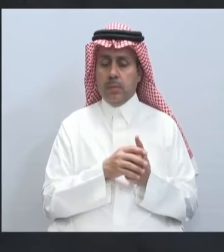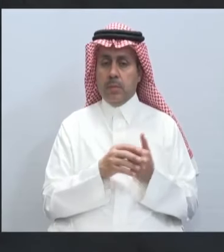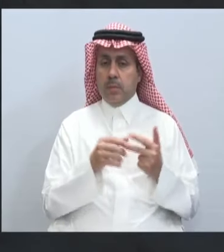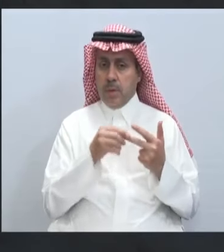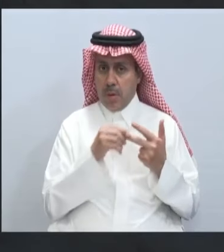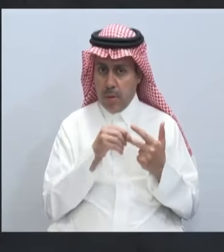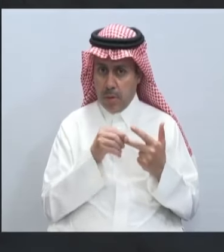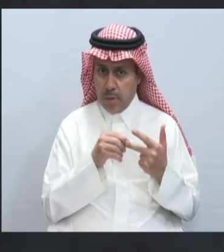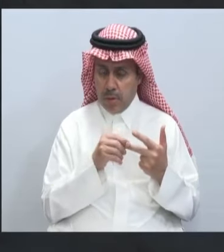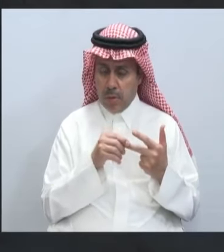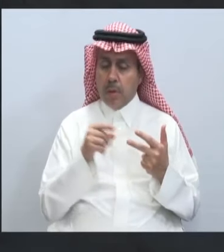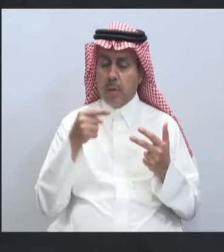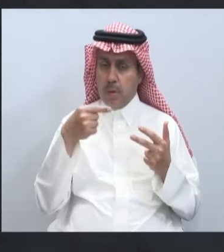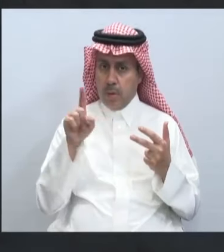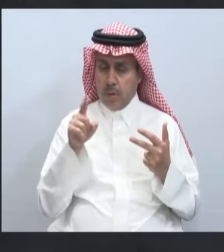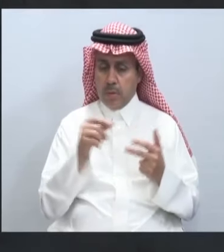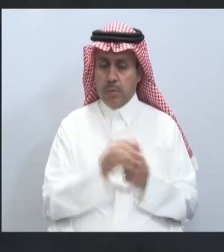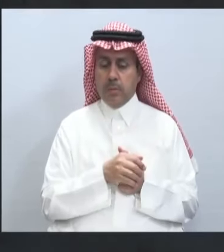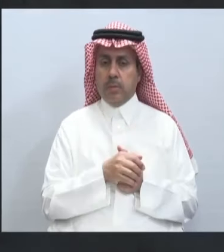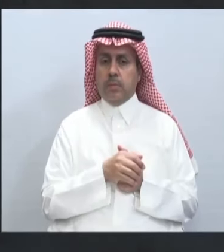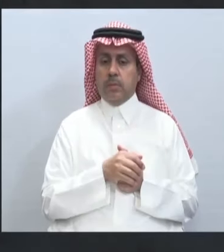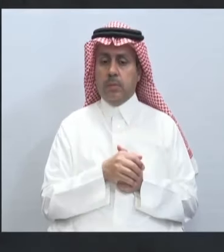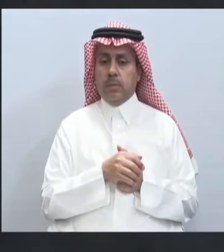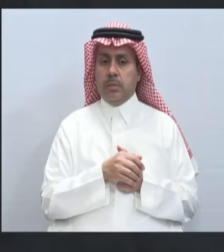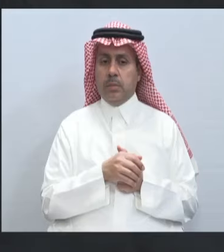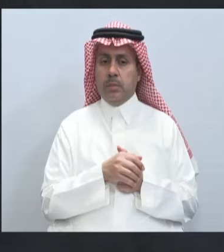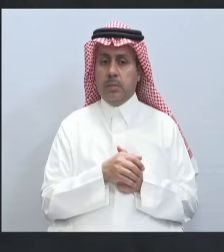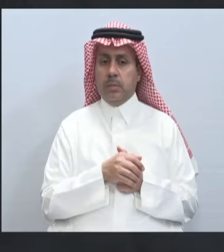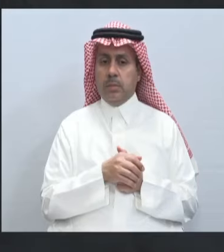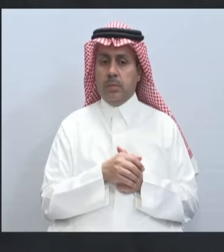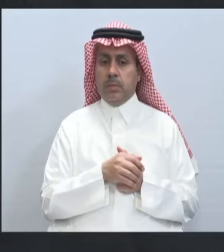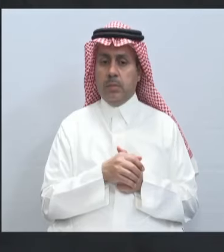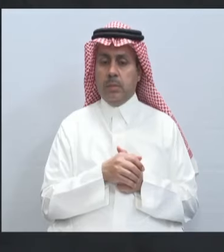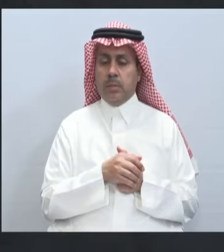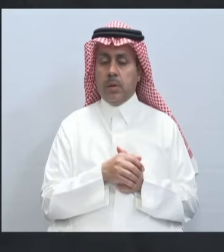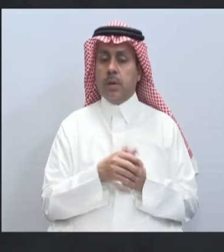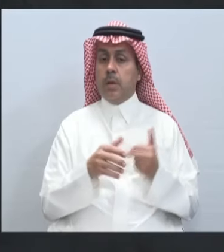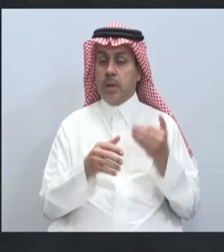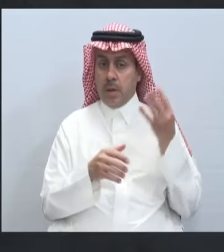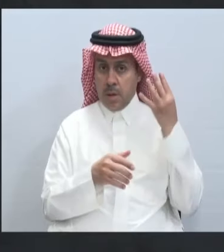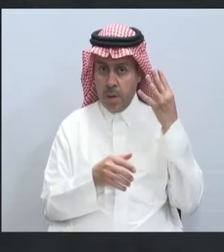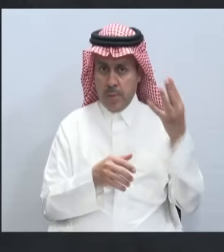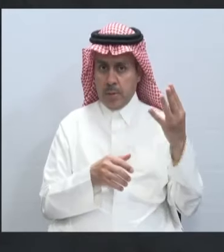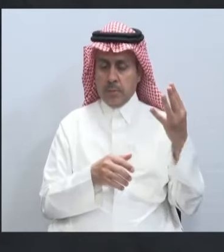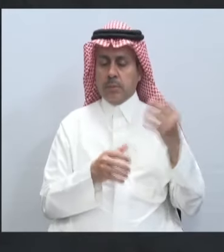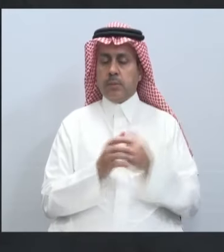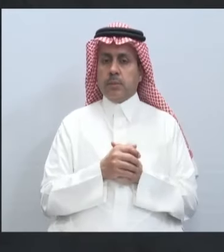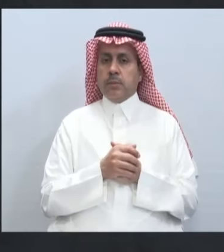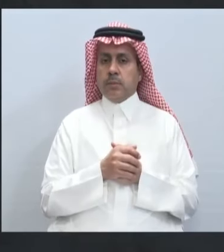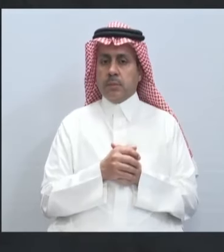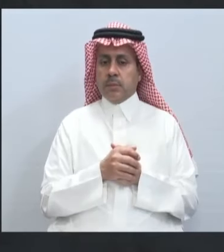الرائعون وهذه الثالثه جيد وهذه الرابعه باقي